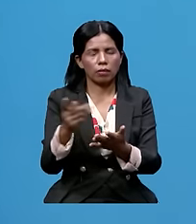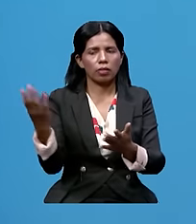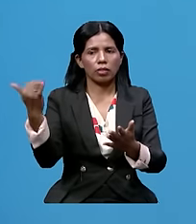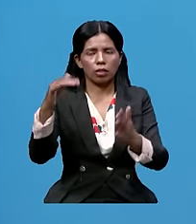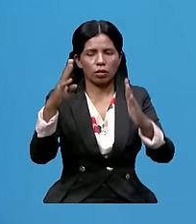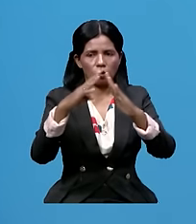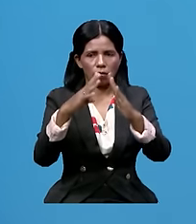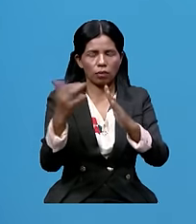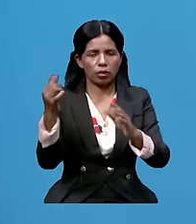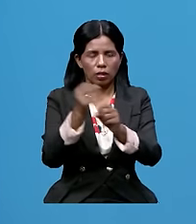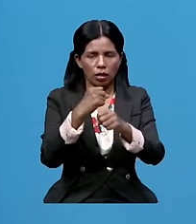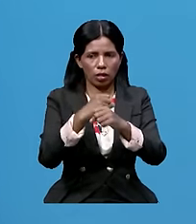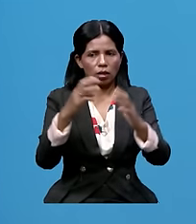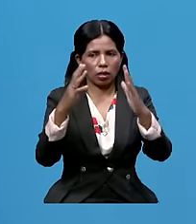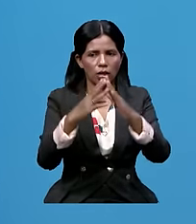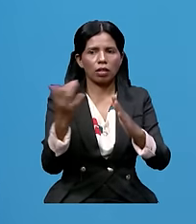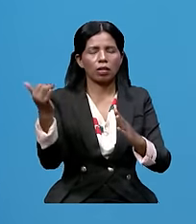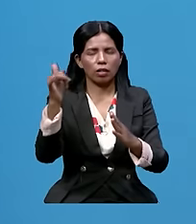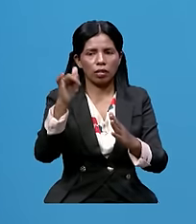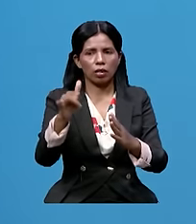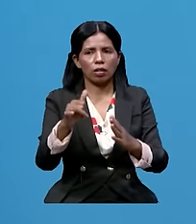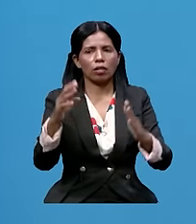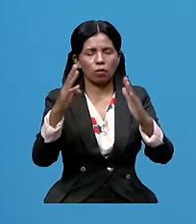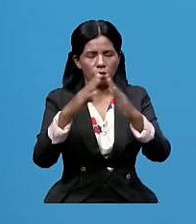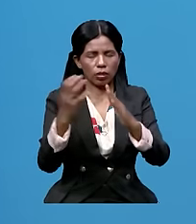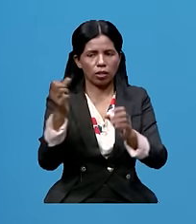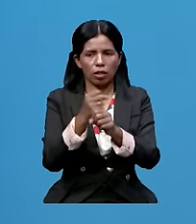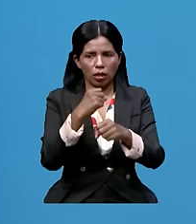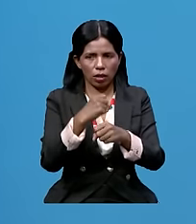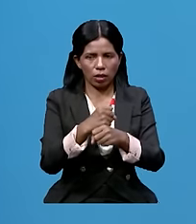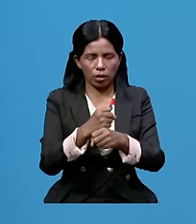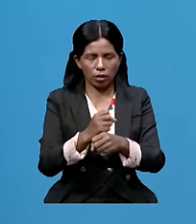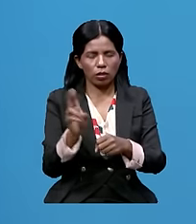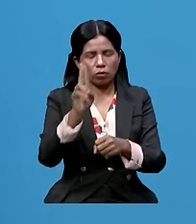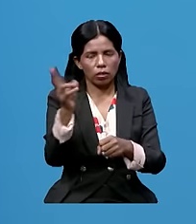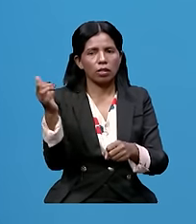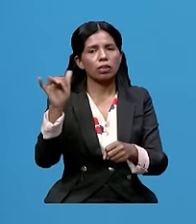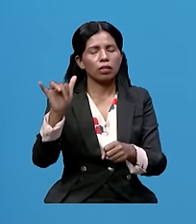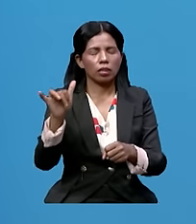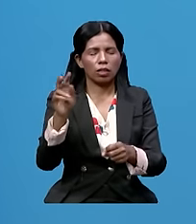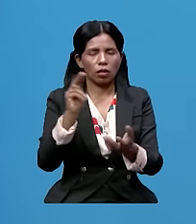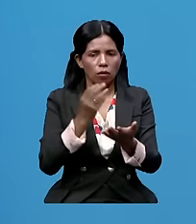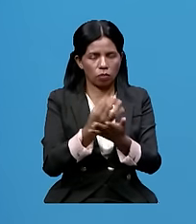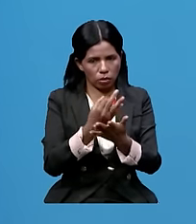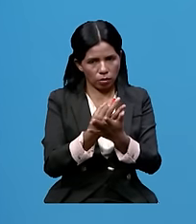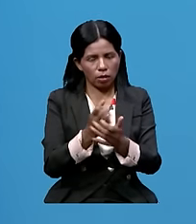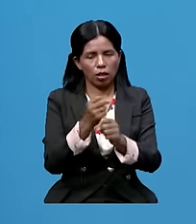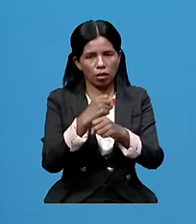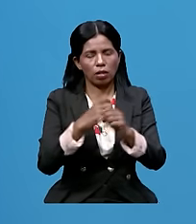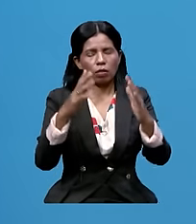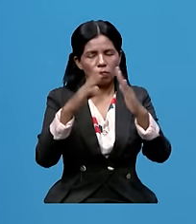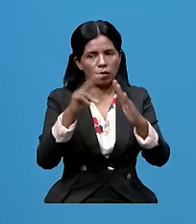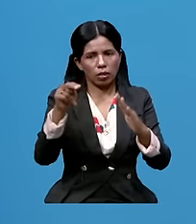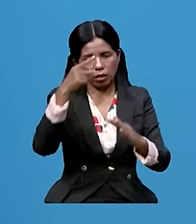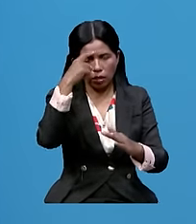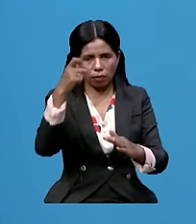be makasir halu tamane sirania umane be makasir halu ni sirne kosar be ma halu umane tamane kita